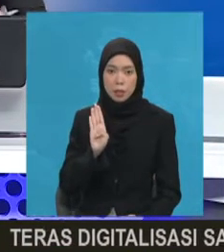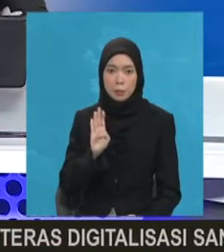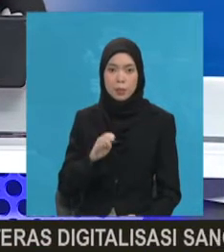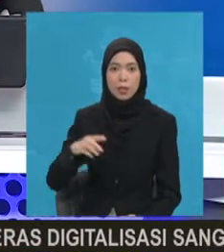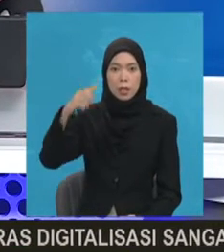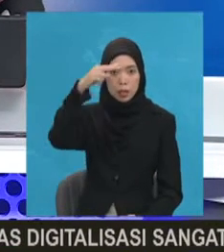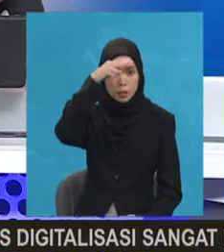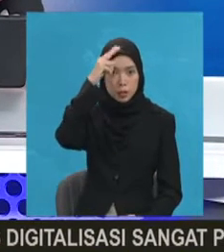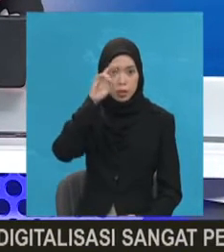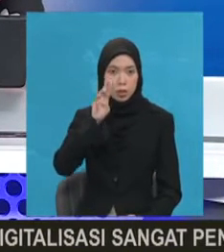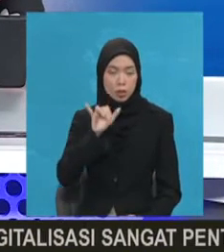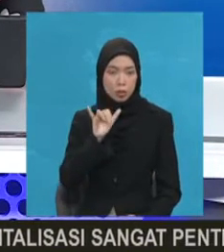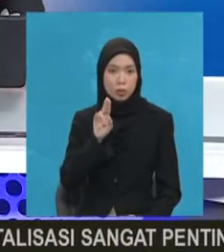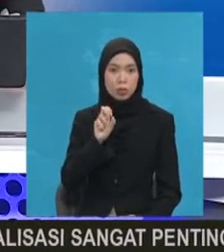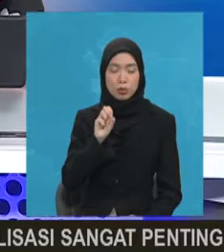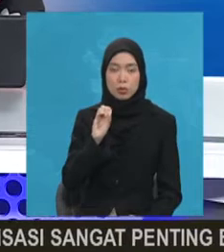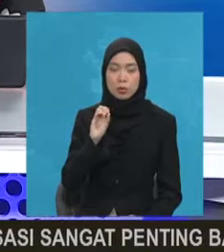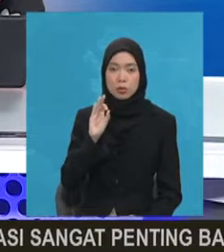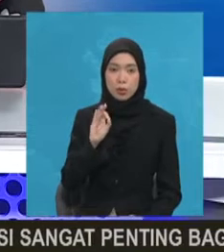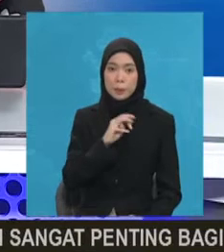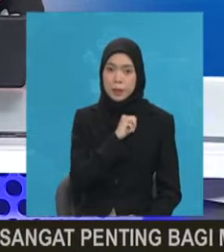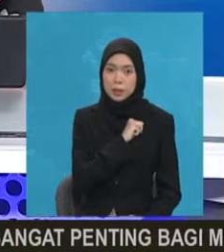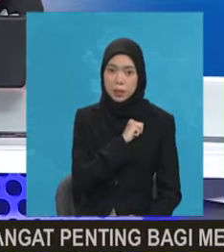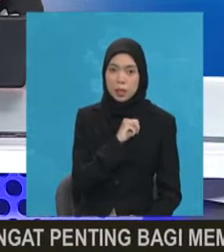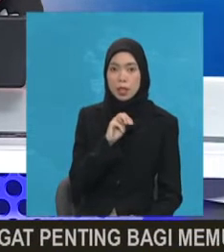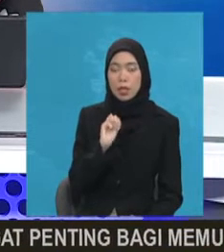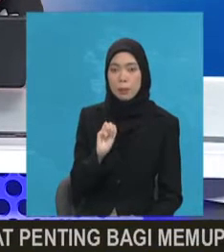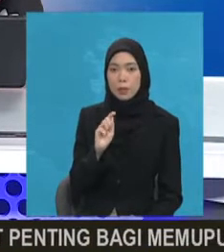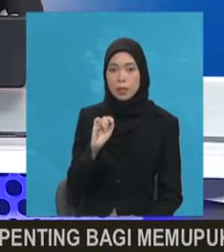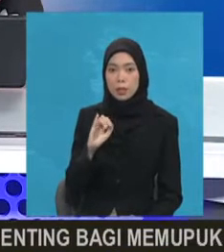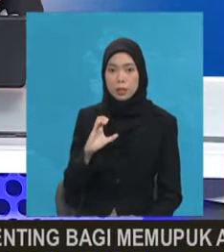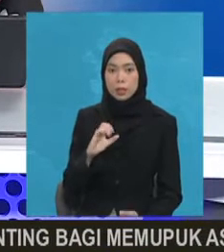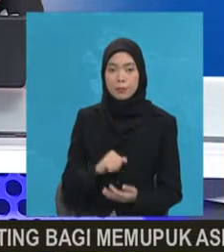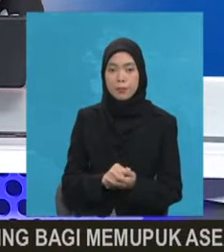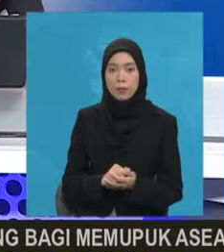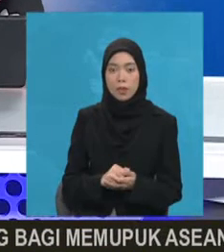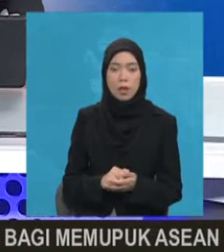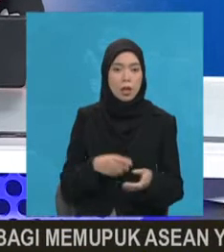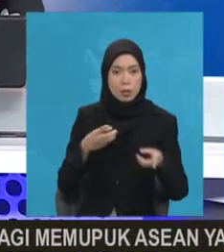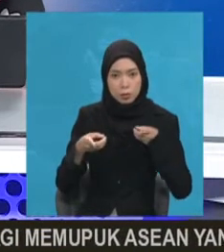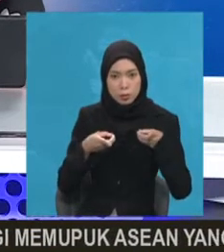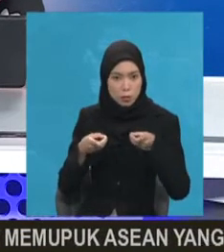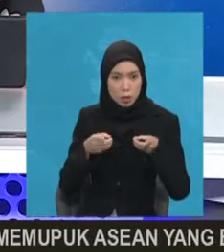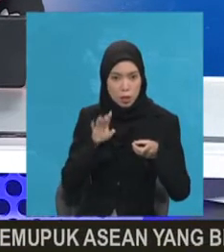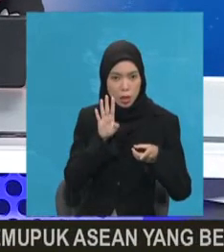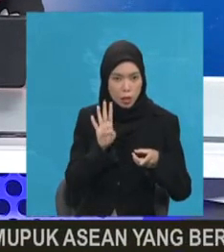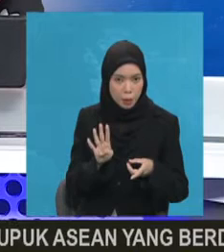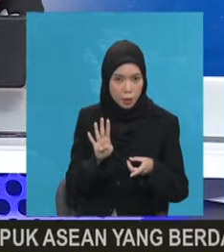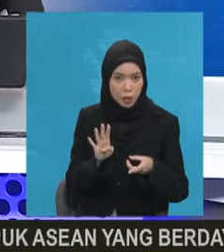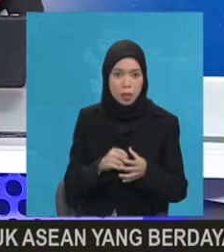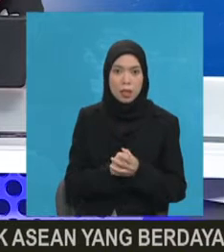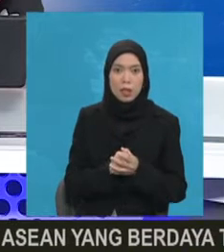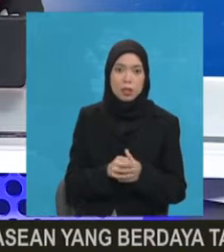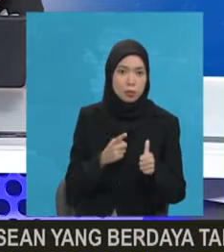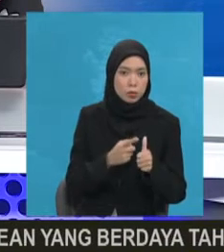Haji Muhammad Yusuf menteri pengangkutan dan infokomunikasi perbincangan merangkumi empat sesi yaitu transformasi digital